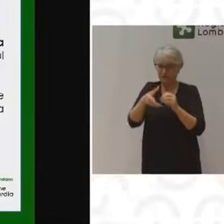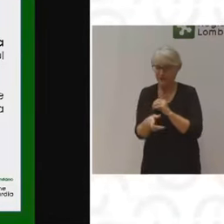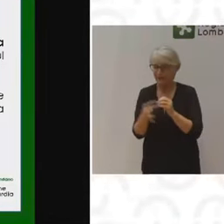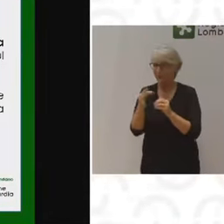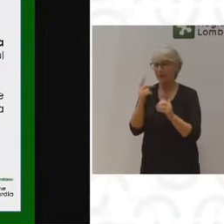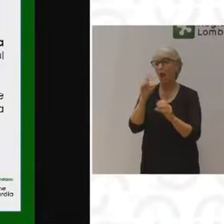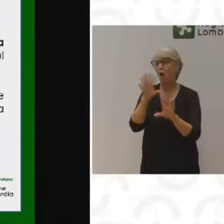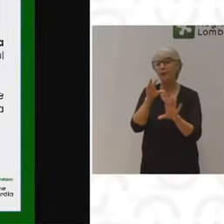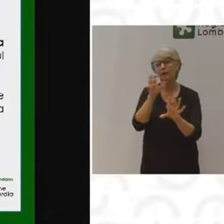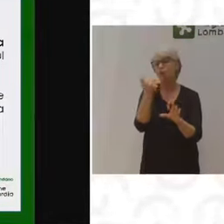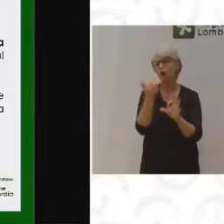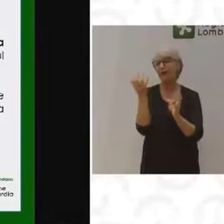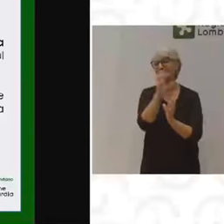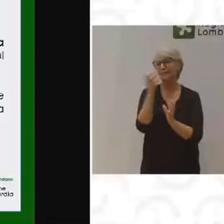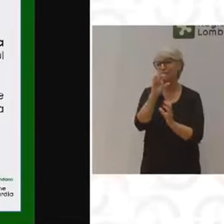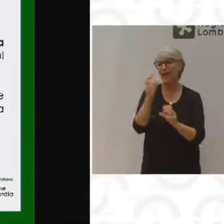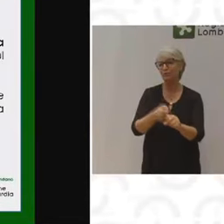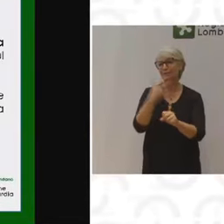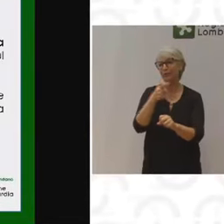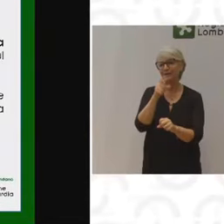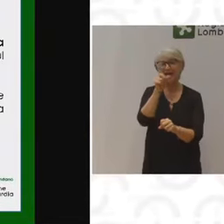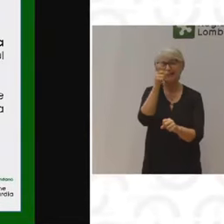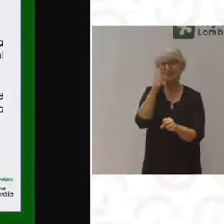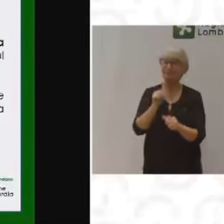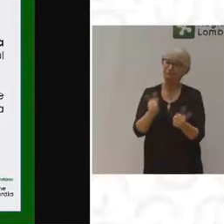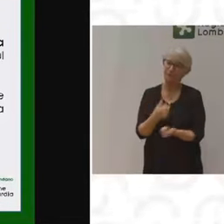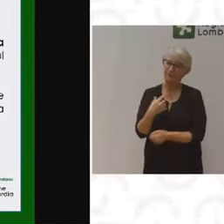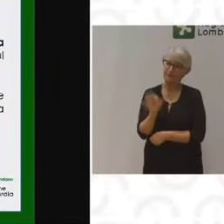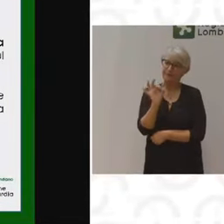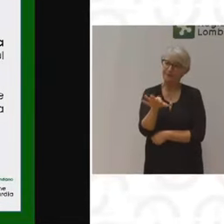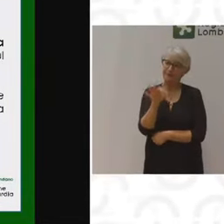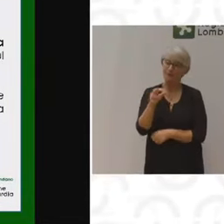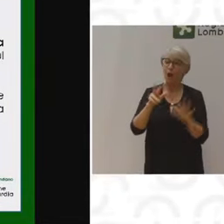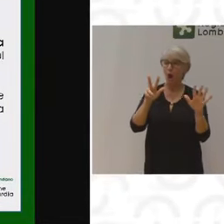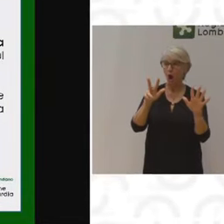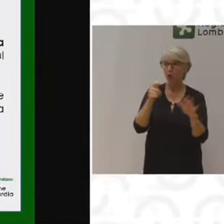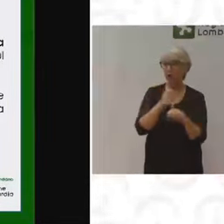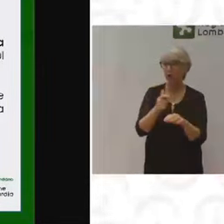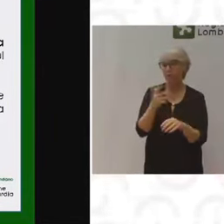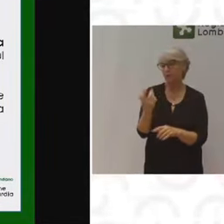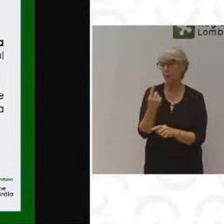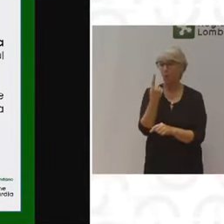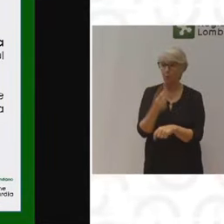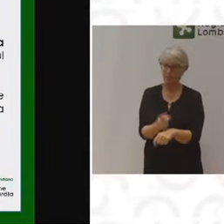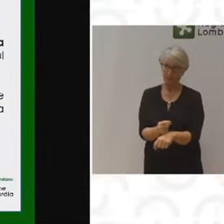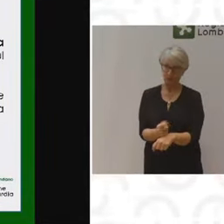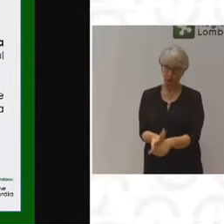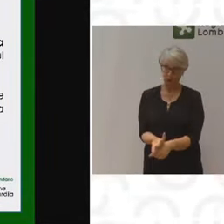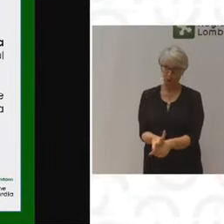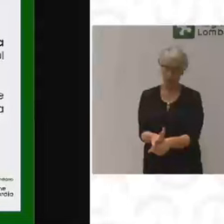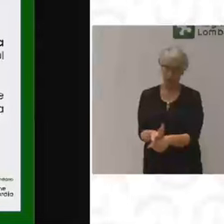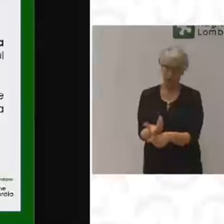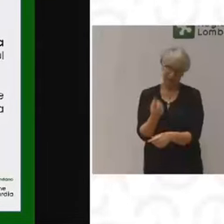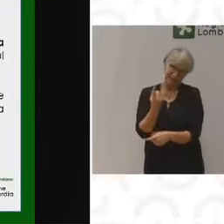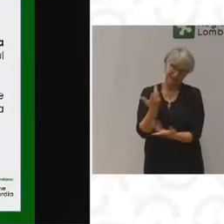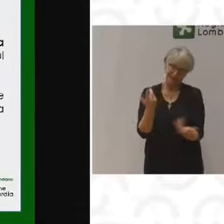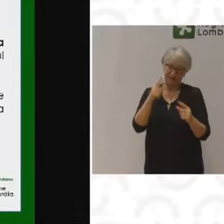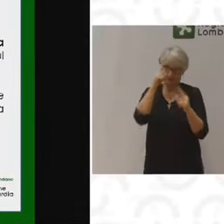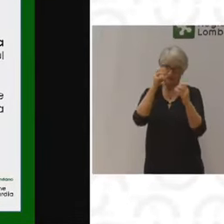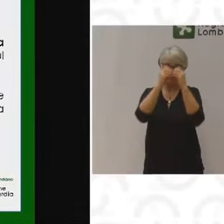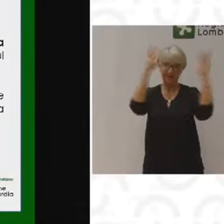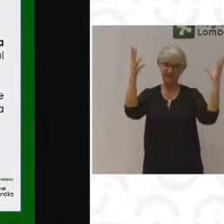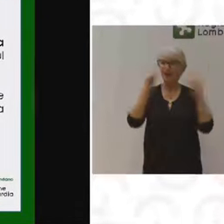alcune immagini significative per ogni video e le pillole che vi presento degli 8 video durano circa un minuto l'uno. Così avete un'idea di